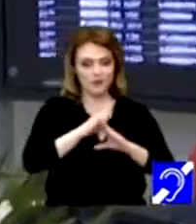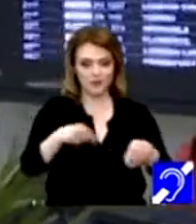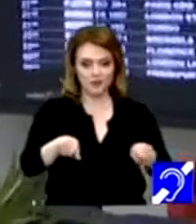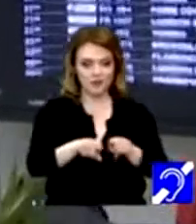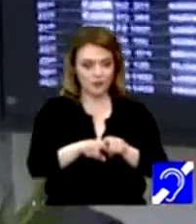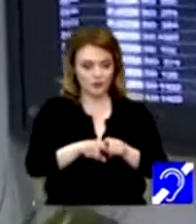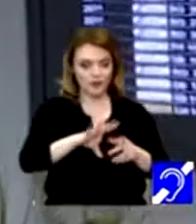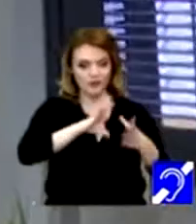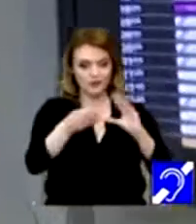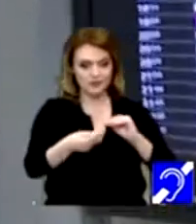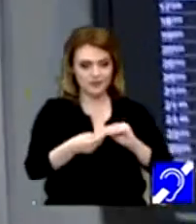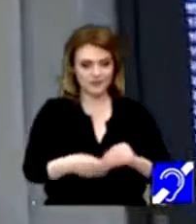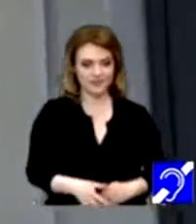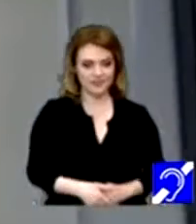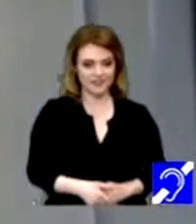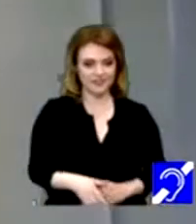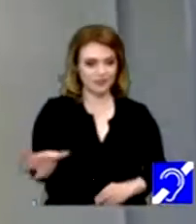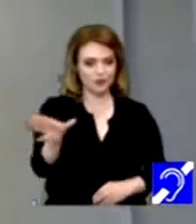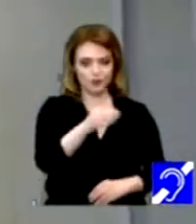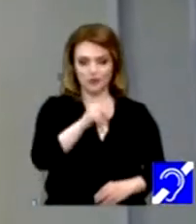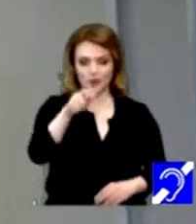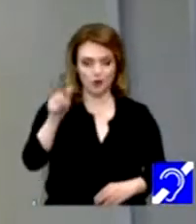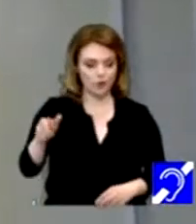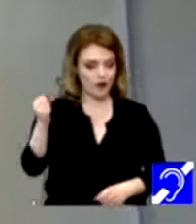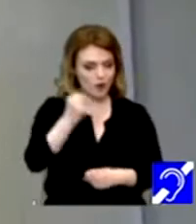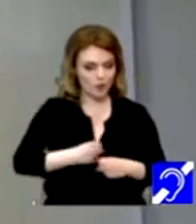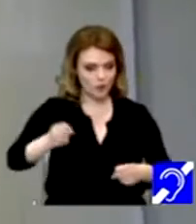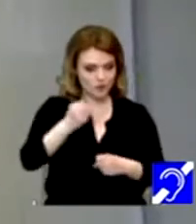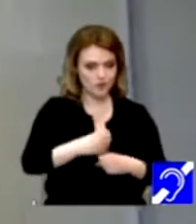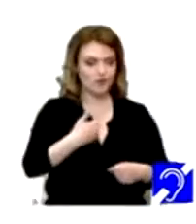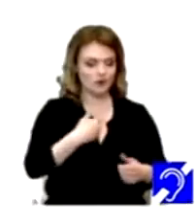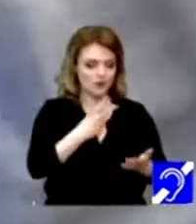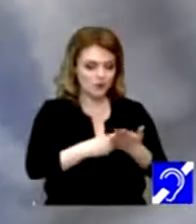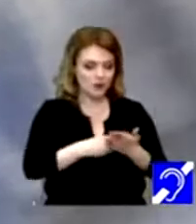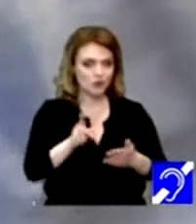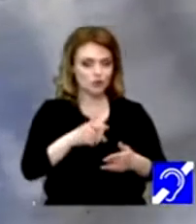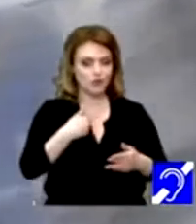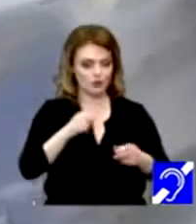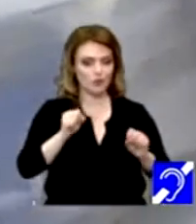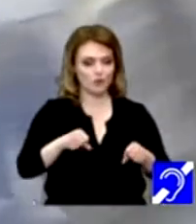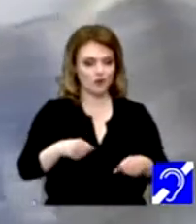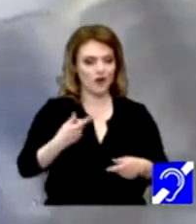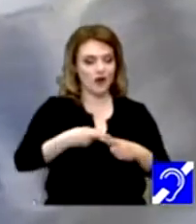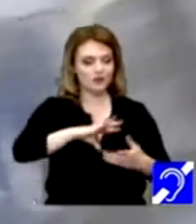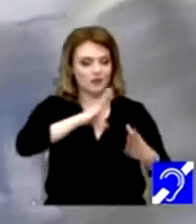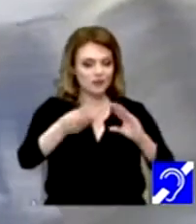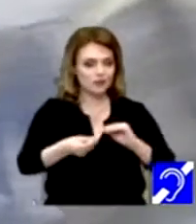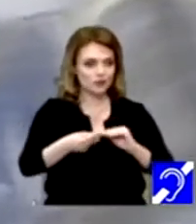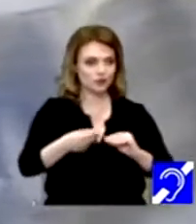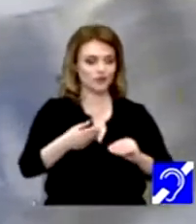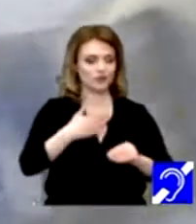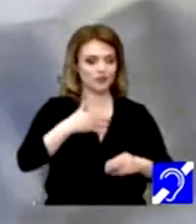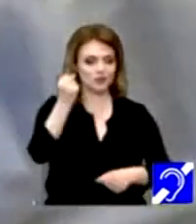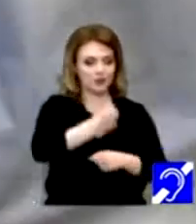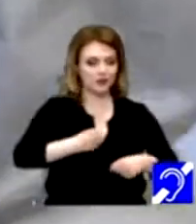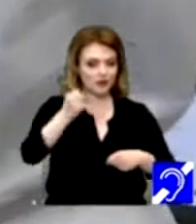fără competiții și toată lumea a muncit și aceasta a fost o ocazie să demonstrăm ce putem. Este rodul muncii noastre de ani întregi și al